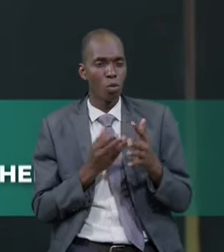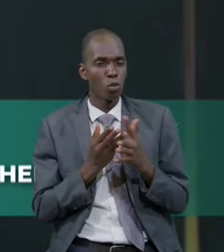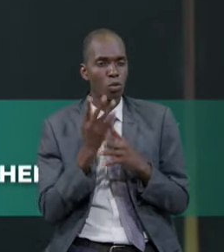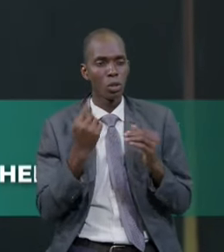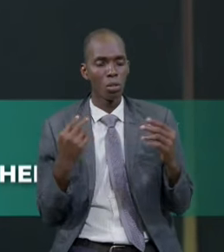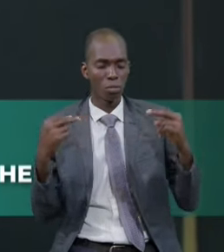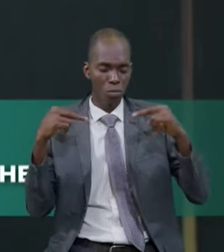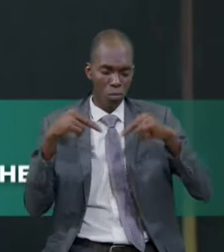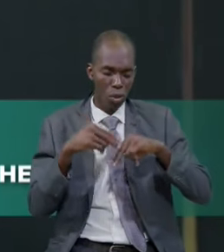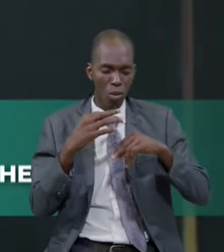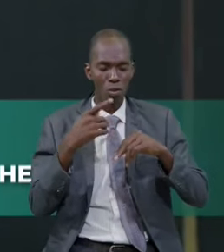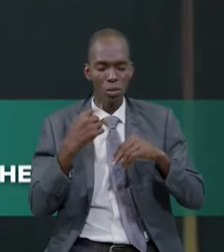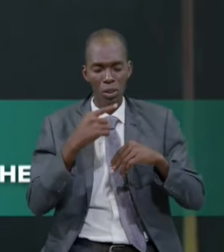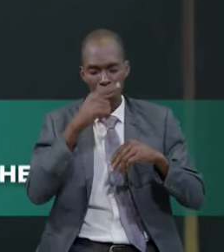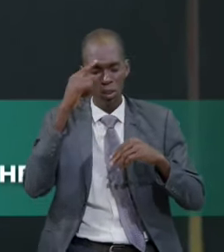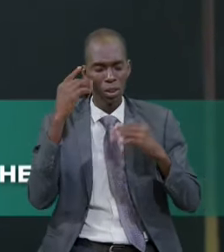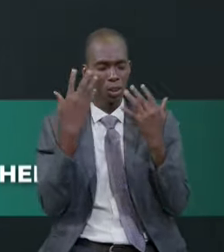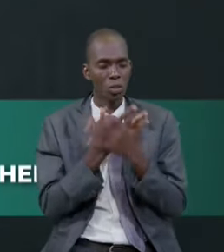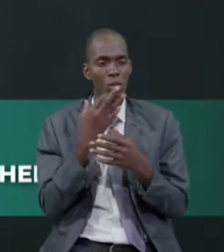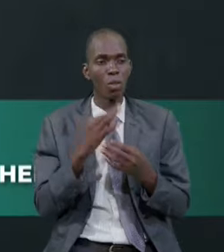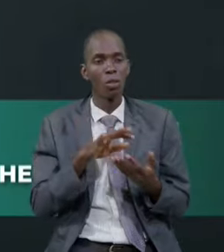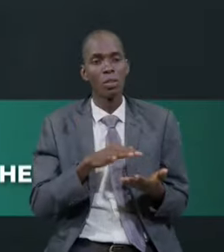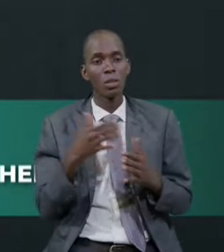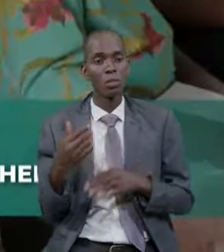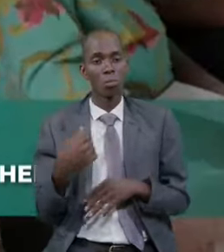mal, car tu es avec moi.